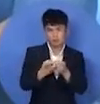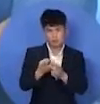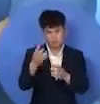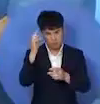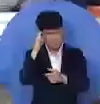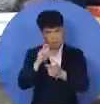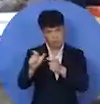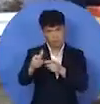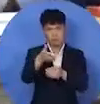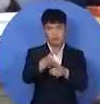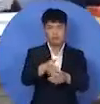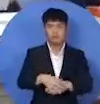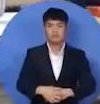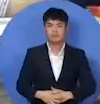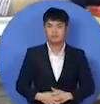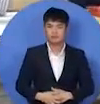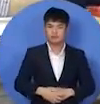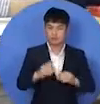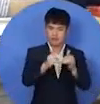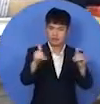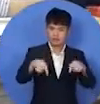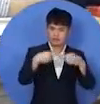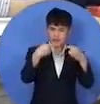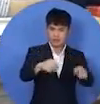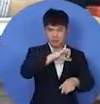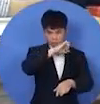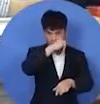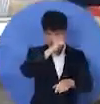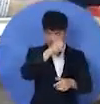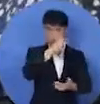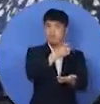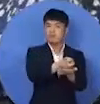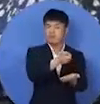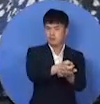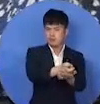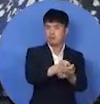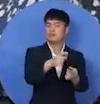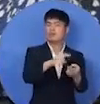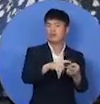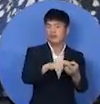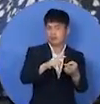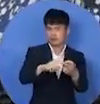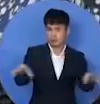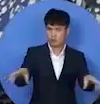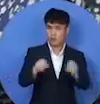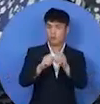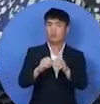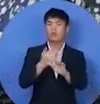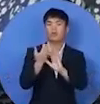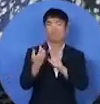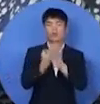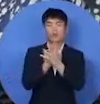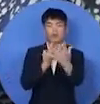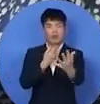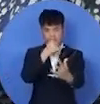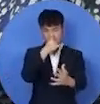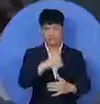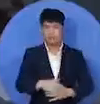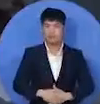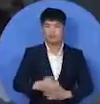모색했습니다. 주민참여 예산제의 효율적 운영을 위한 2017년 주민참여 예산위원회 총회가